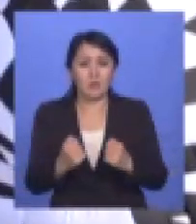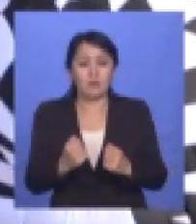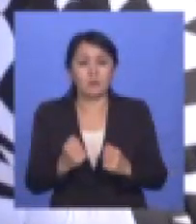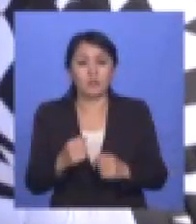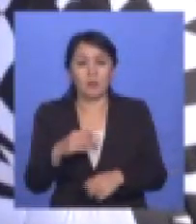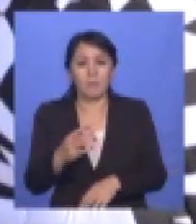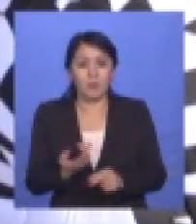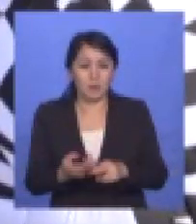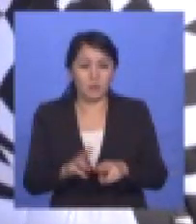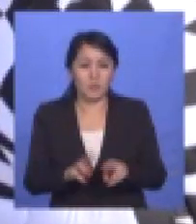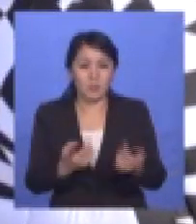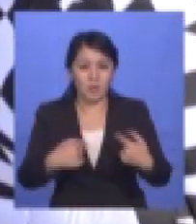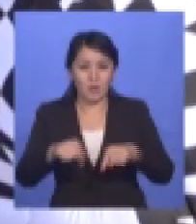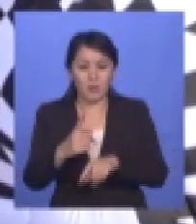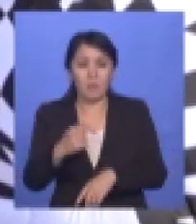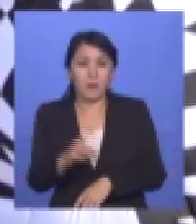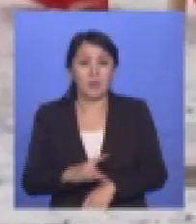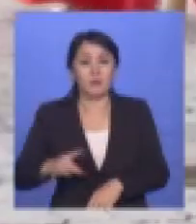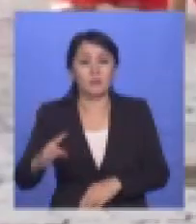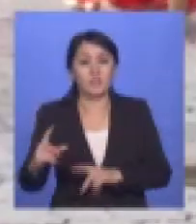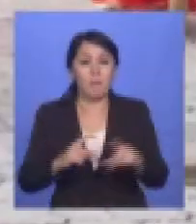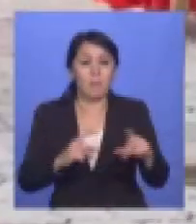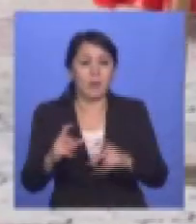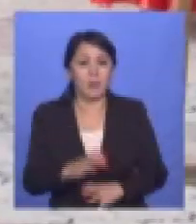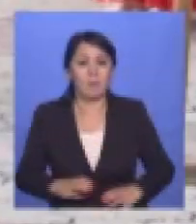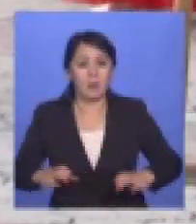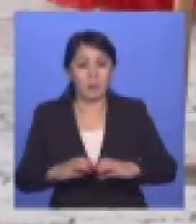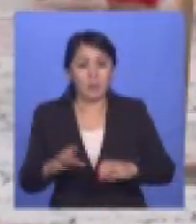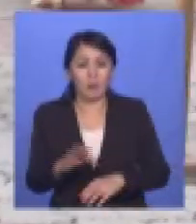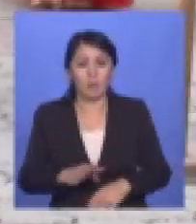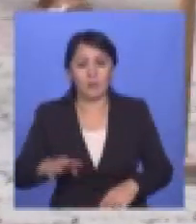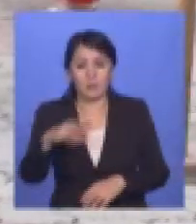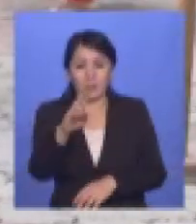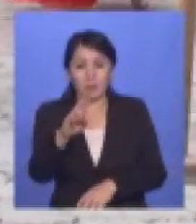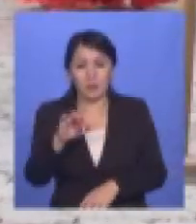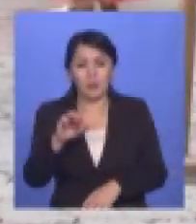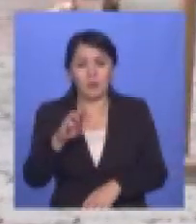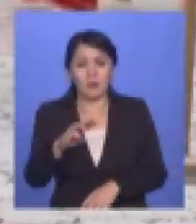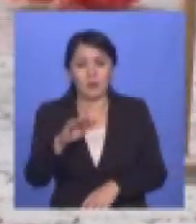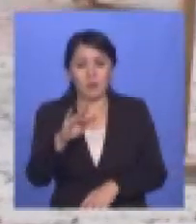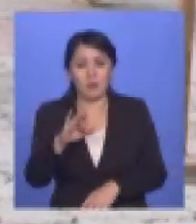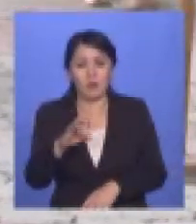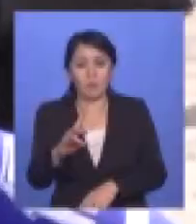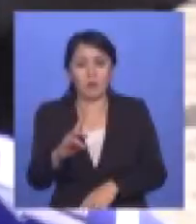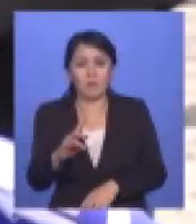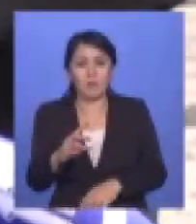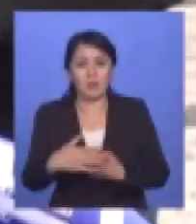жолы түрткі болды дейді ұйымдастырушылар. Өңірлік шахмат федерациясының тізгіні облыс әкімінің орынбасары Рүстем Құрмановқа